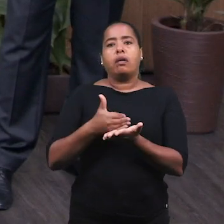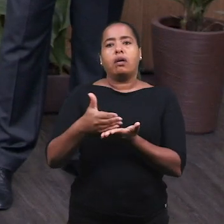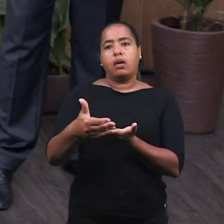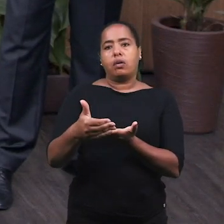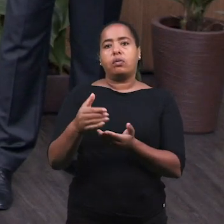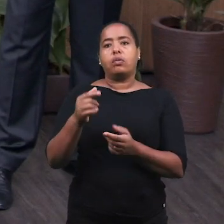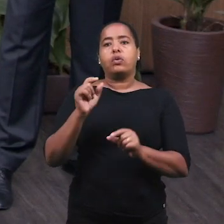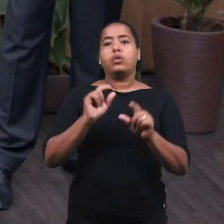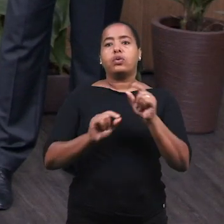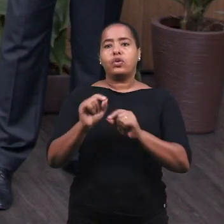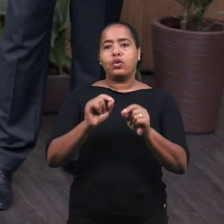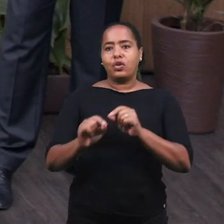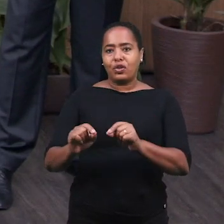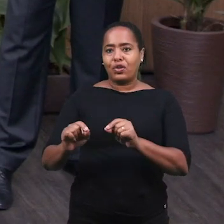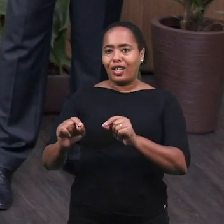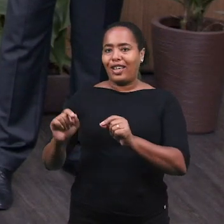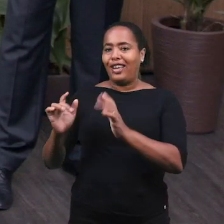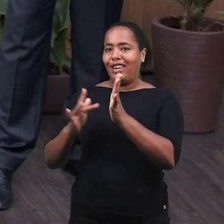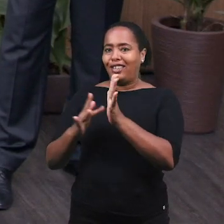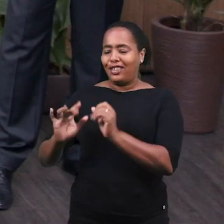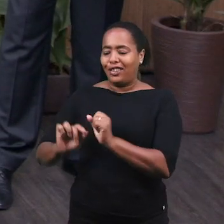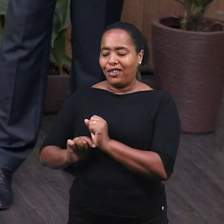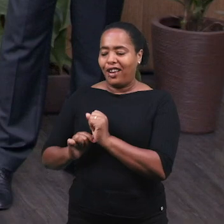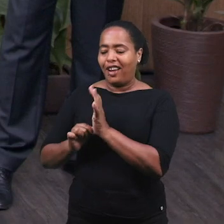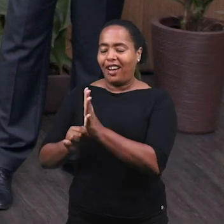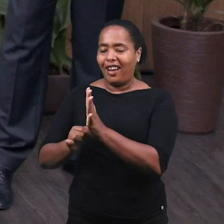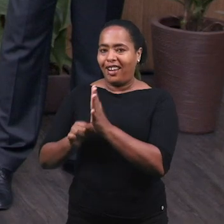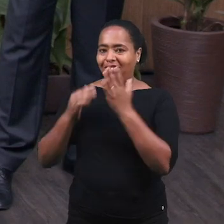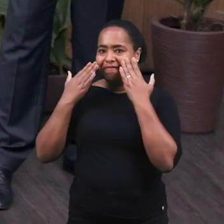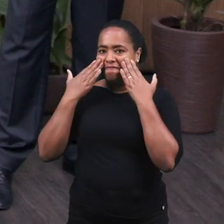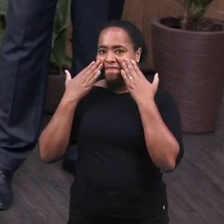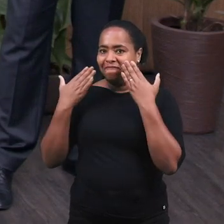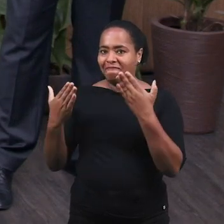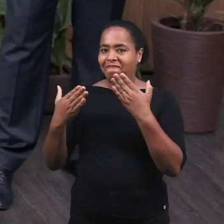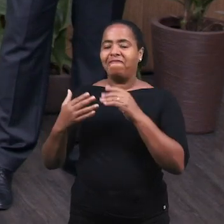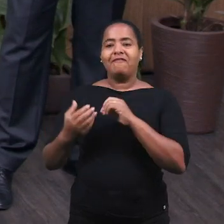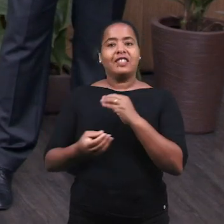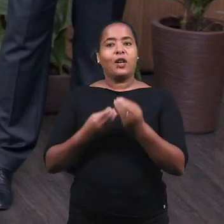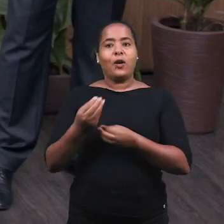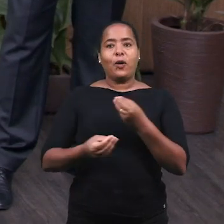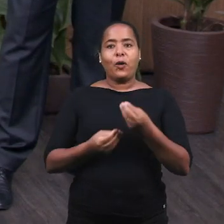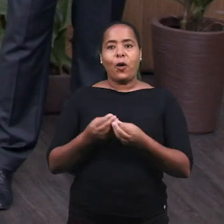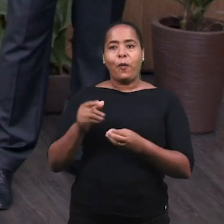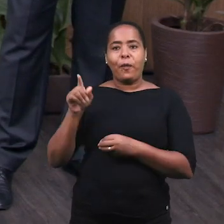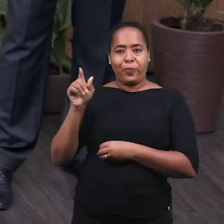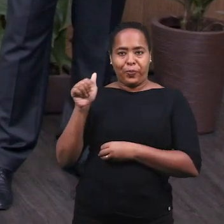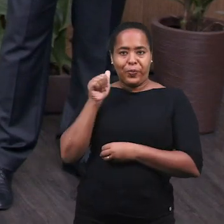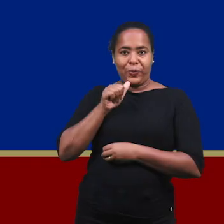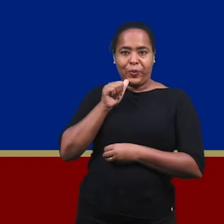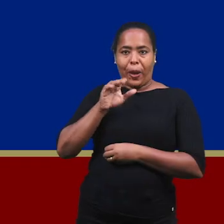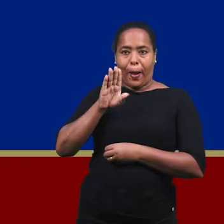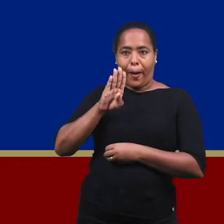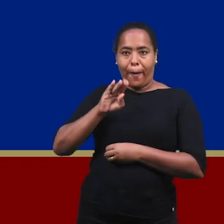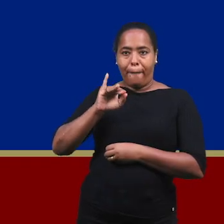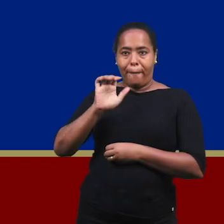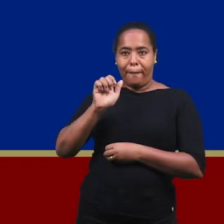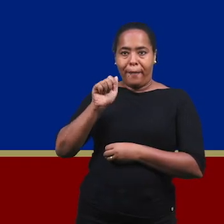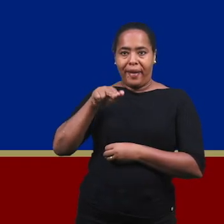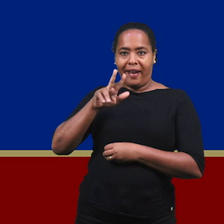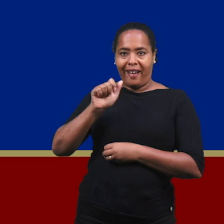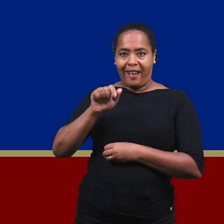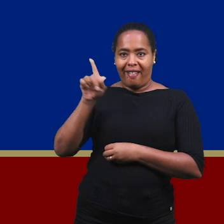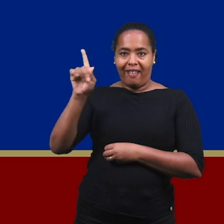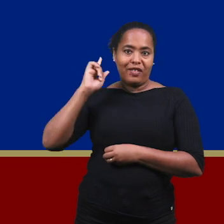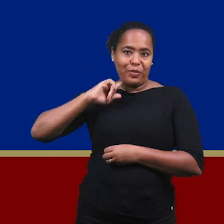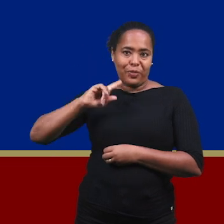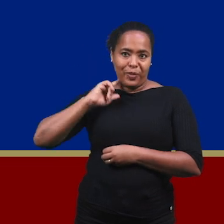говоря: «Останься с нами». И начиная с этого момента, Господь Иисус начал открываться им, как написала